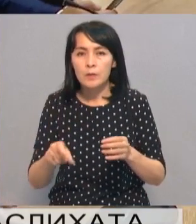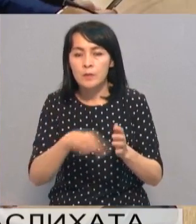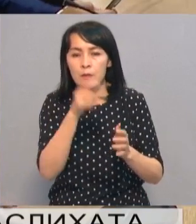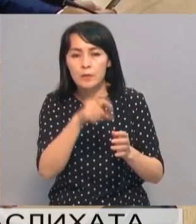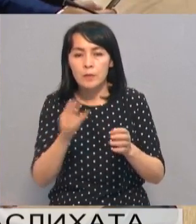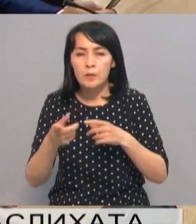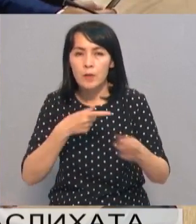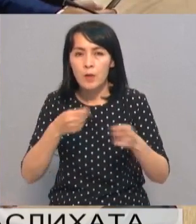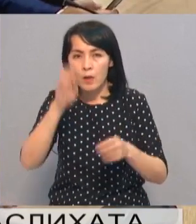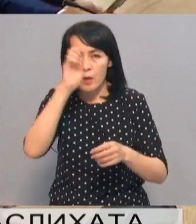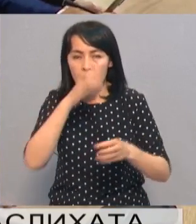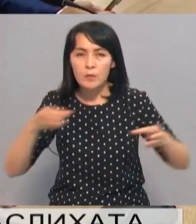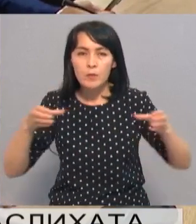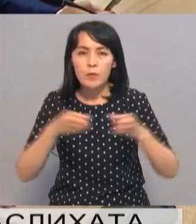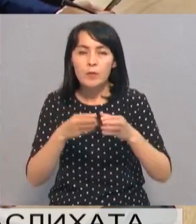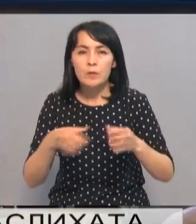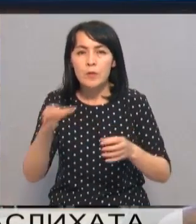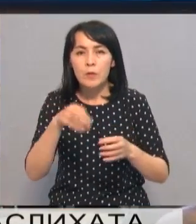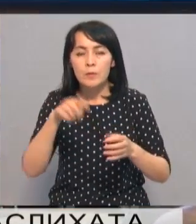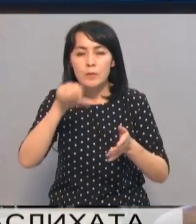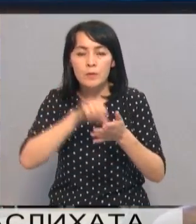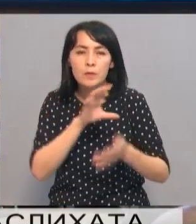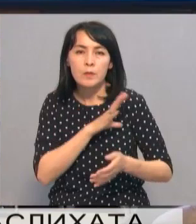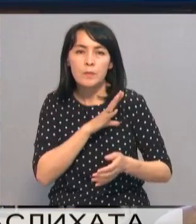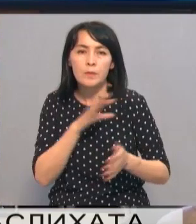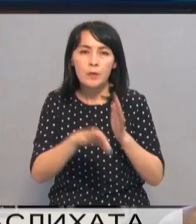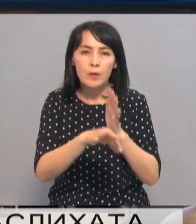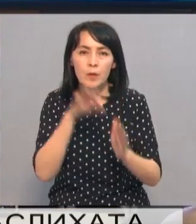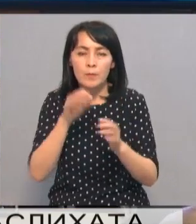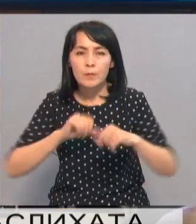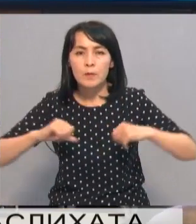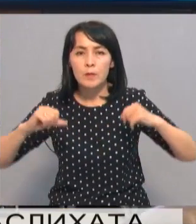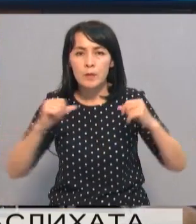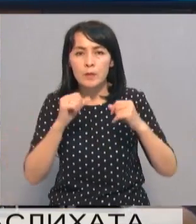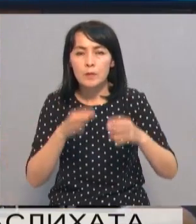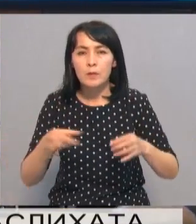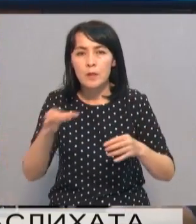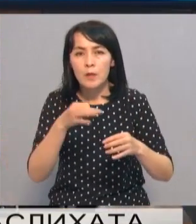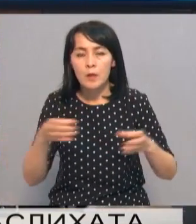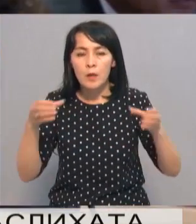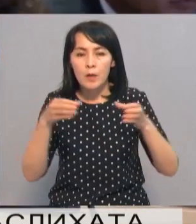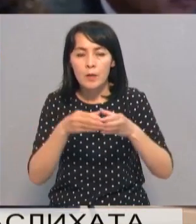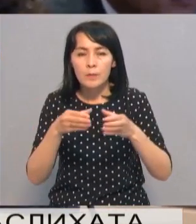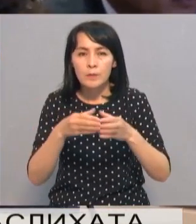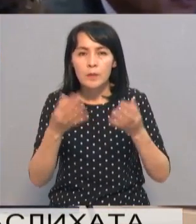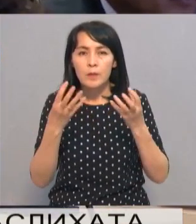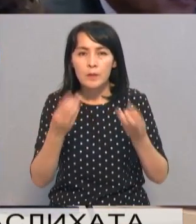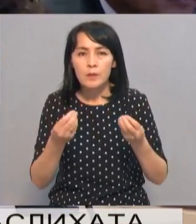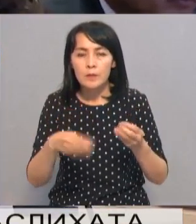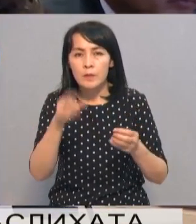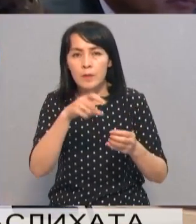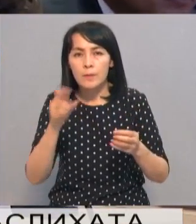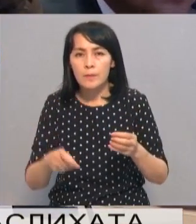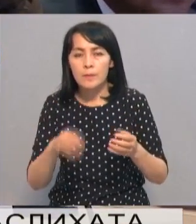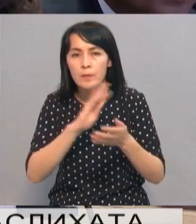маслихатов, руководители государственных органов области, председатели областной избирательной комиссии, председатели областных общественных организаций, а также